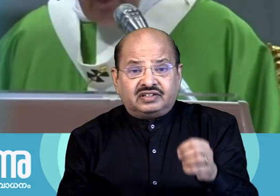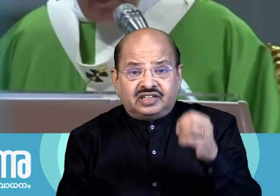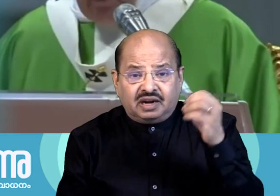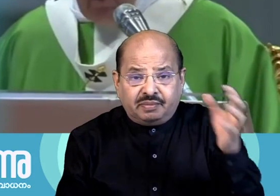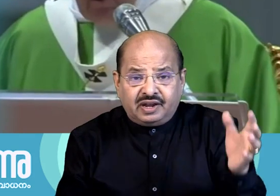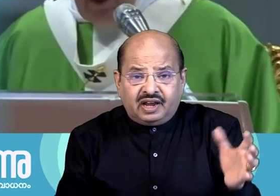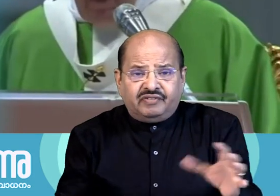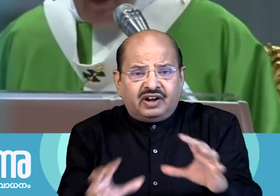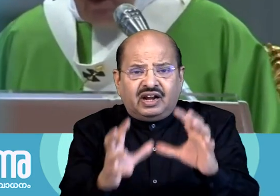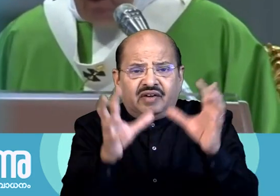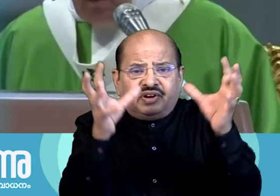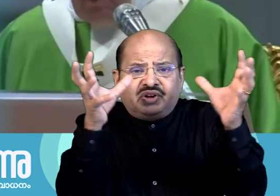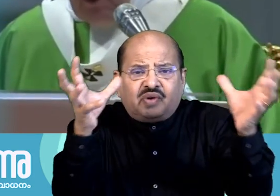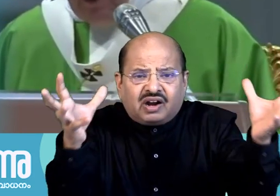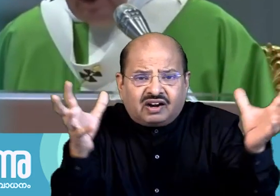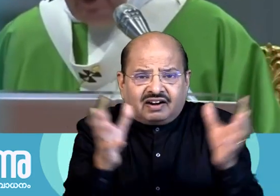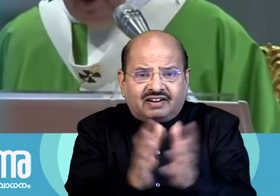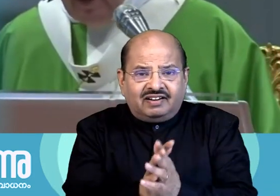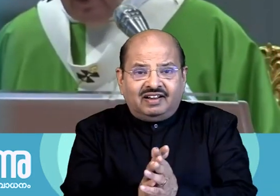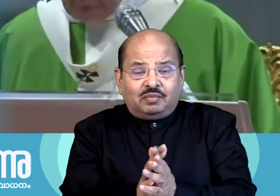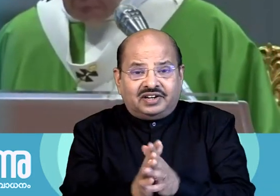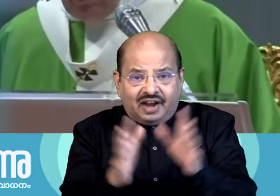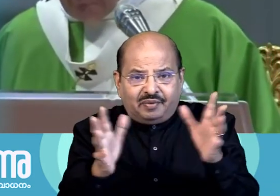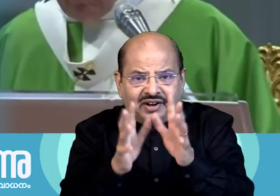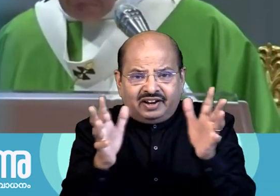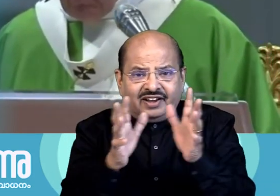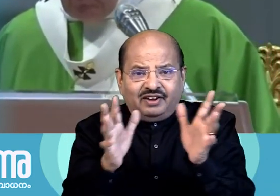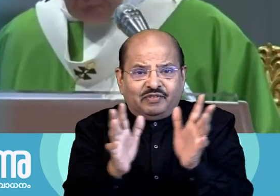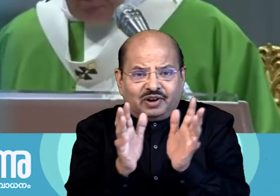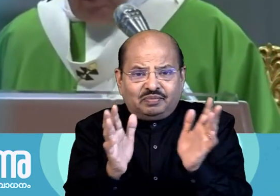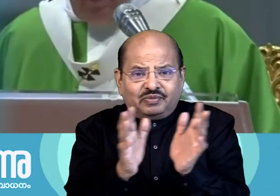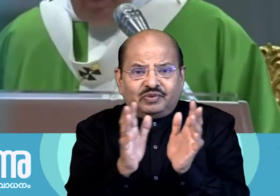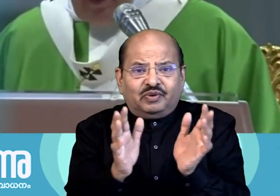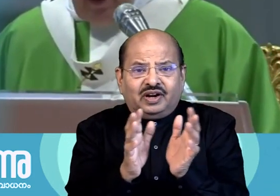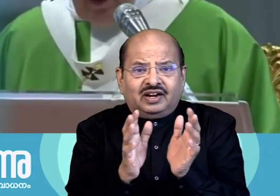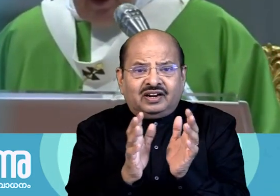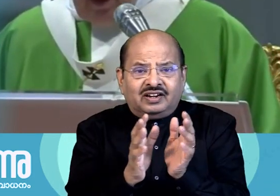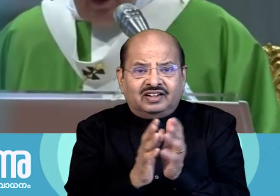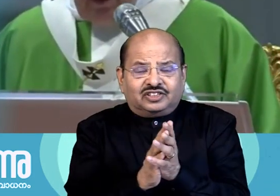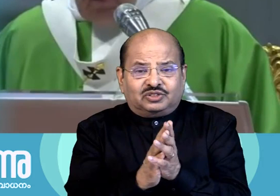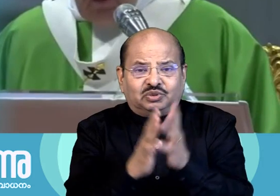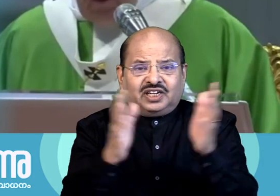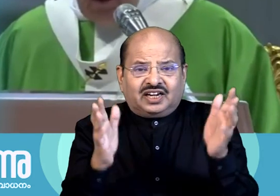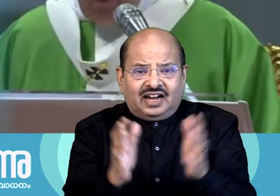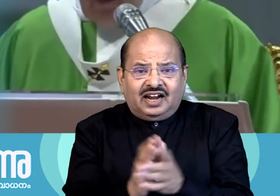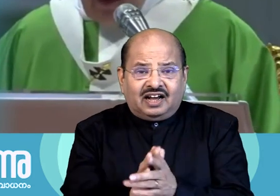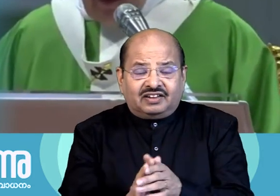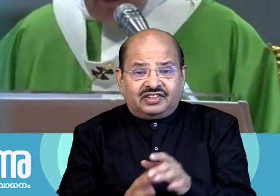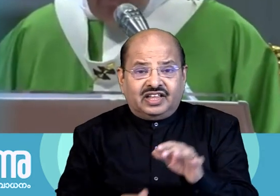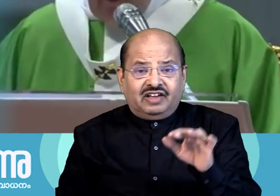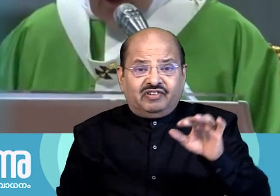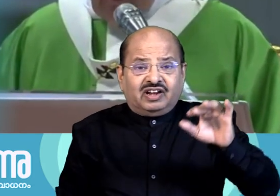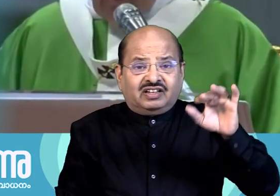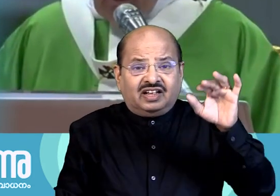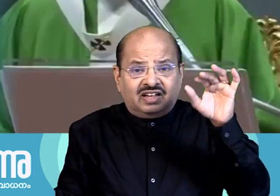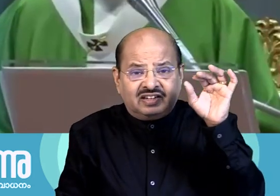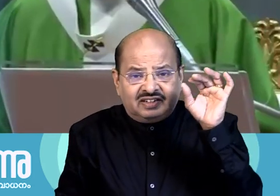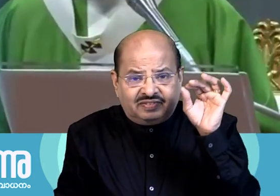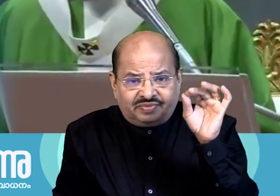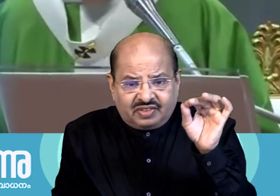ഡേവിഡ്, ജെറമിയ, ഇവരെല്ലാവരും യുവാക്കളാണ്. പക്ഷെ അവർ വെറും ഒരു ശുശ്രൂഷയ്ക്കല്ല, ദേ